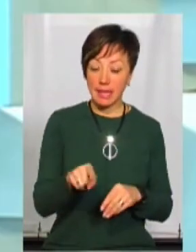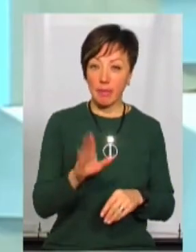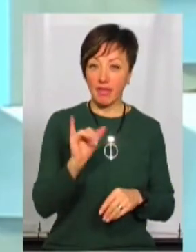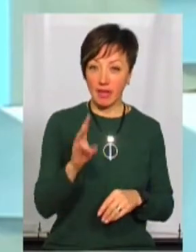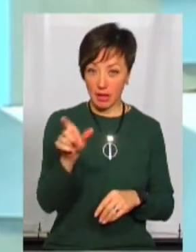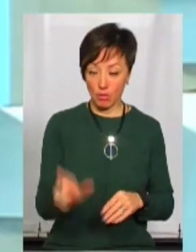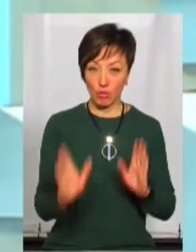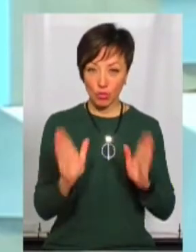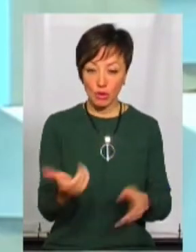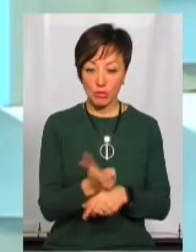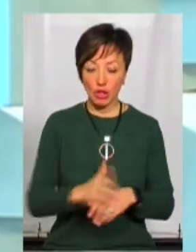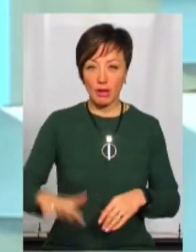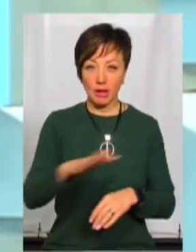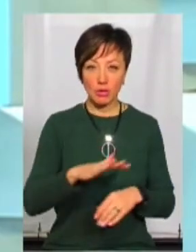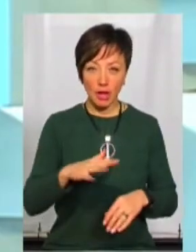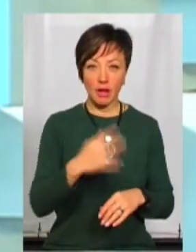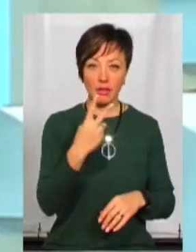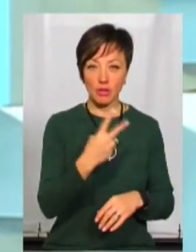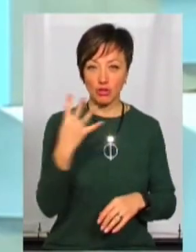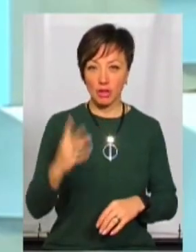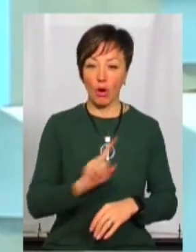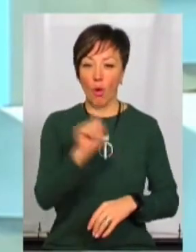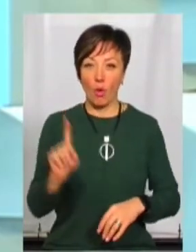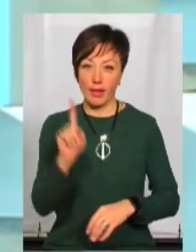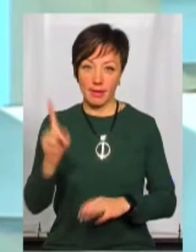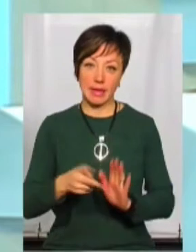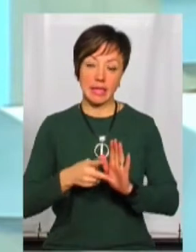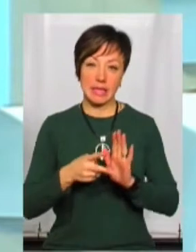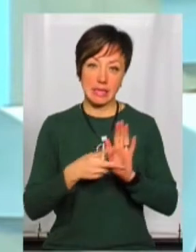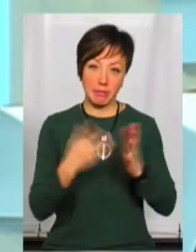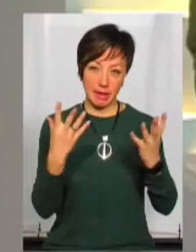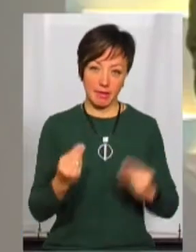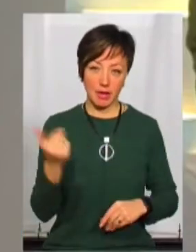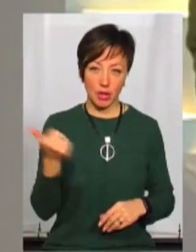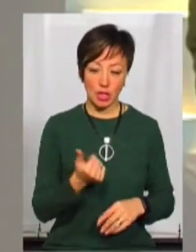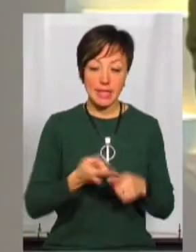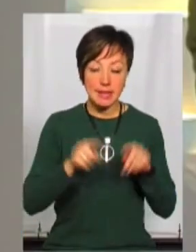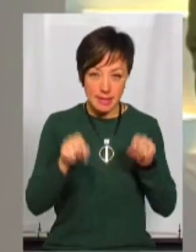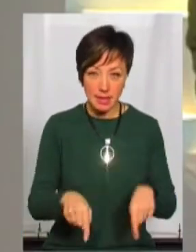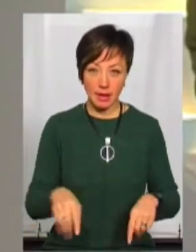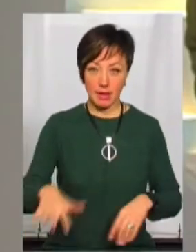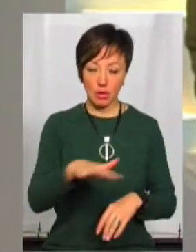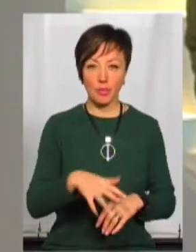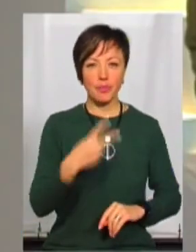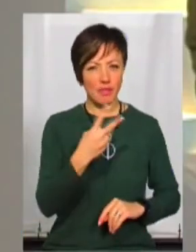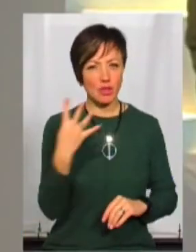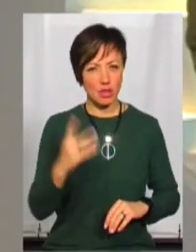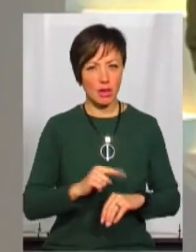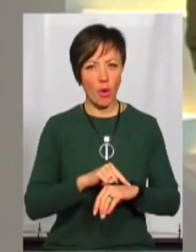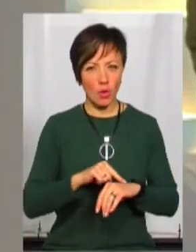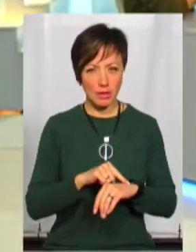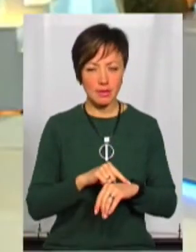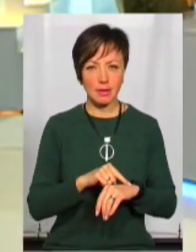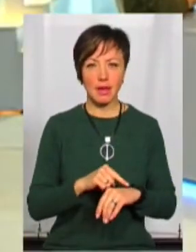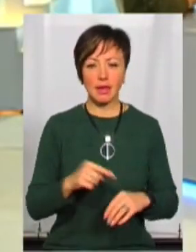більше на території, він буде 24/7 безпосередньо на цій території. От, пане Вадиме, 24/7.